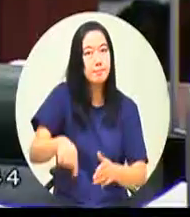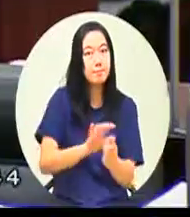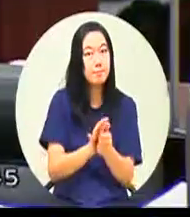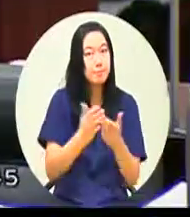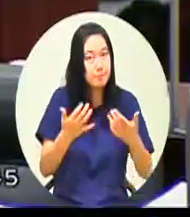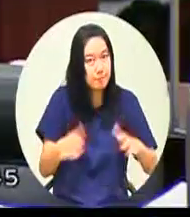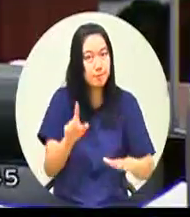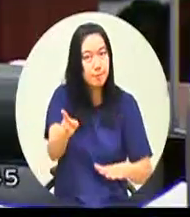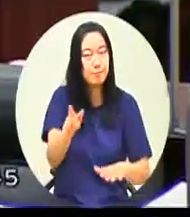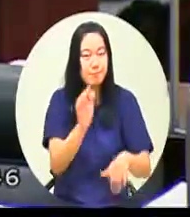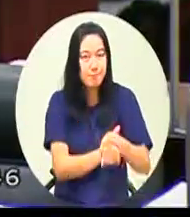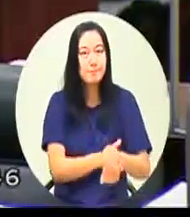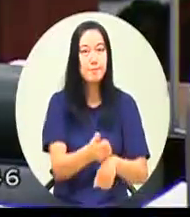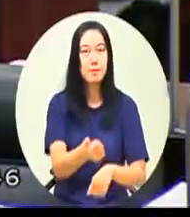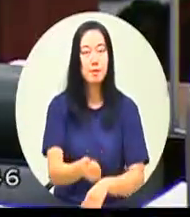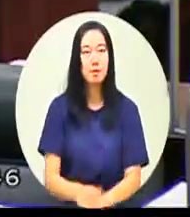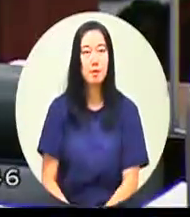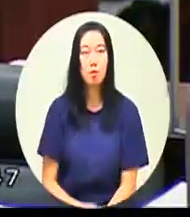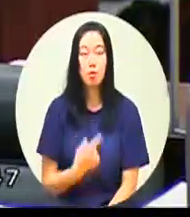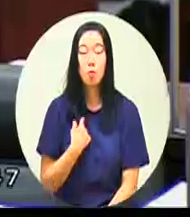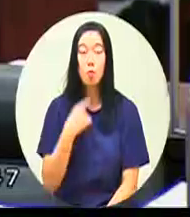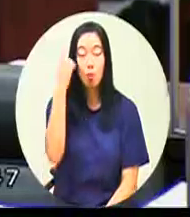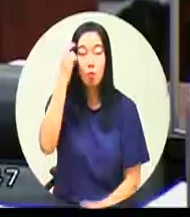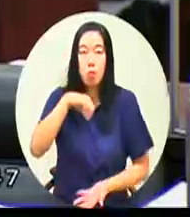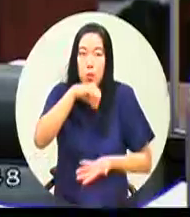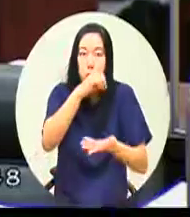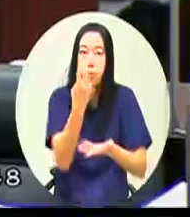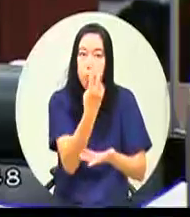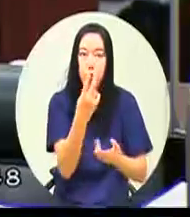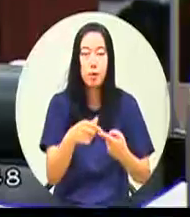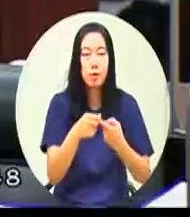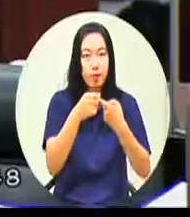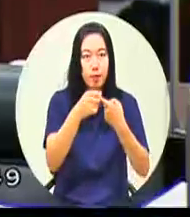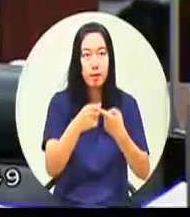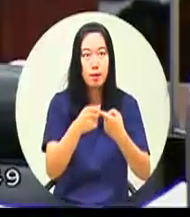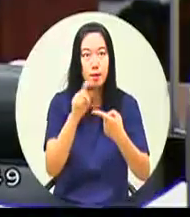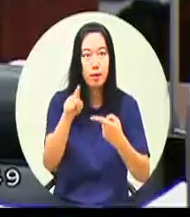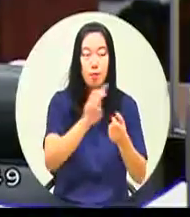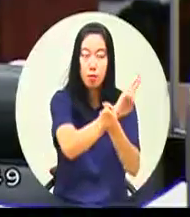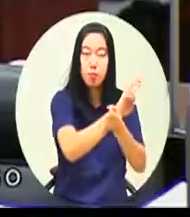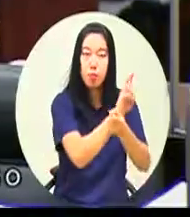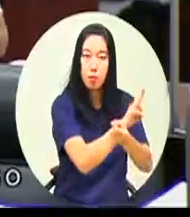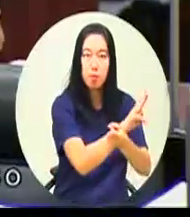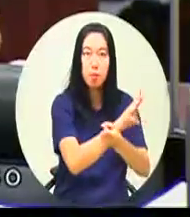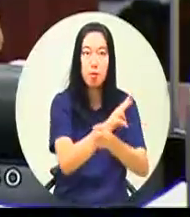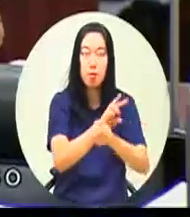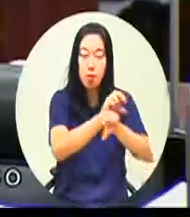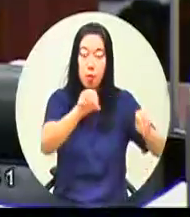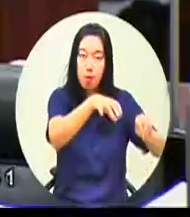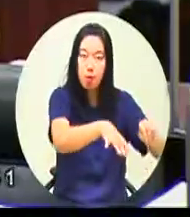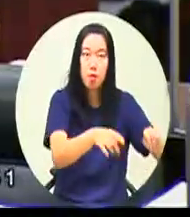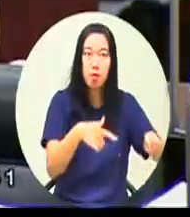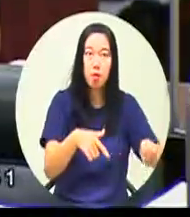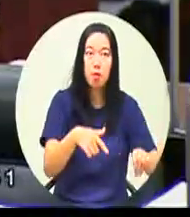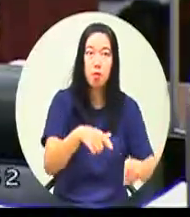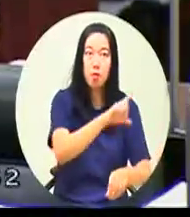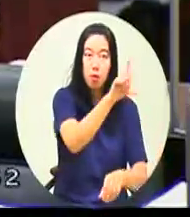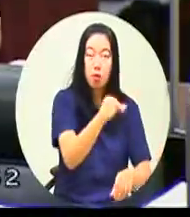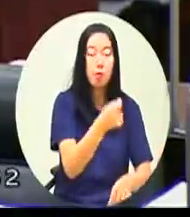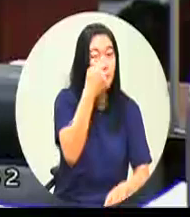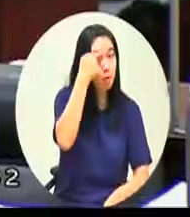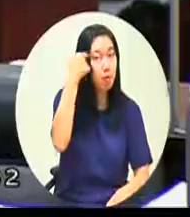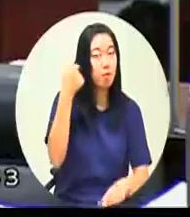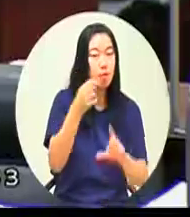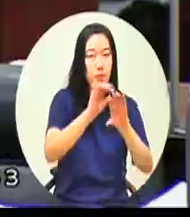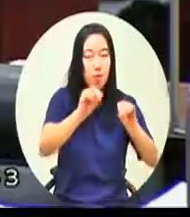就熟了哈。本席有建议两点，第一点，即马就是三拉地区啊，三林地区的月美跟月美，